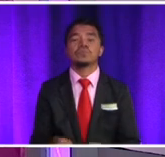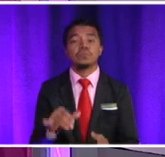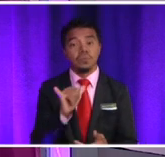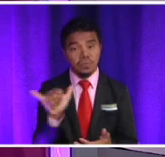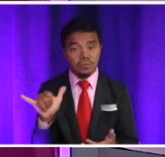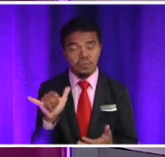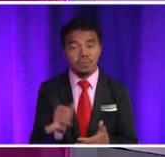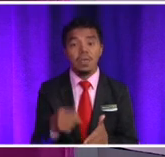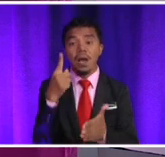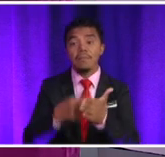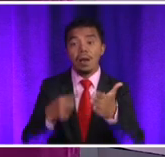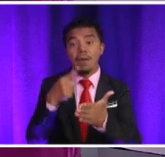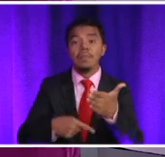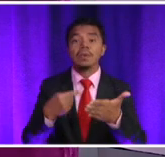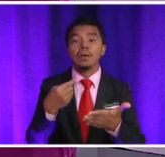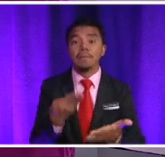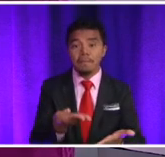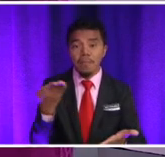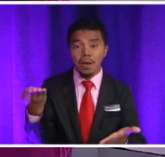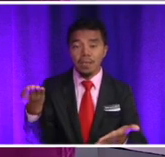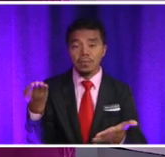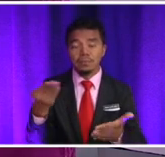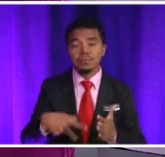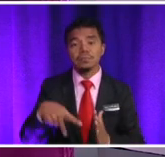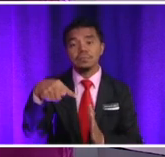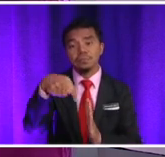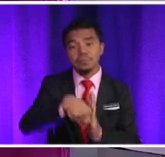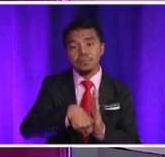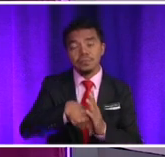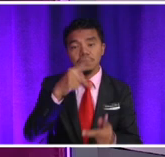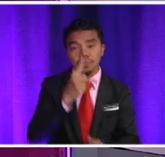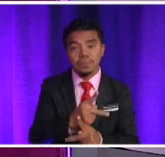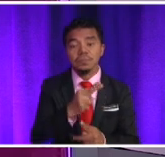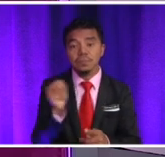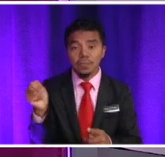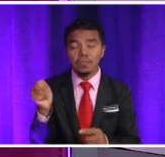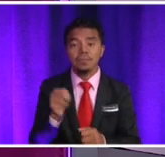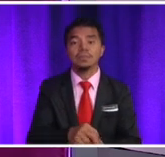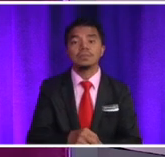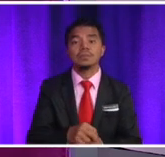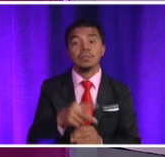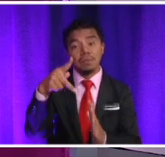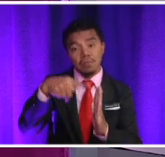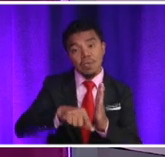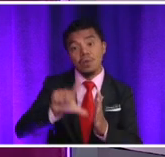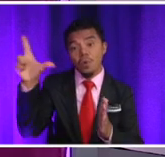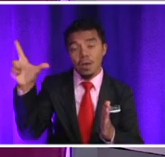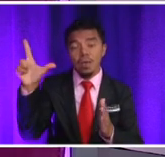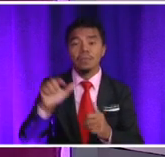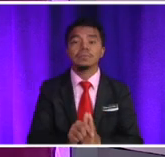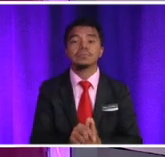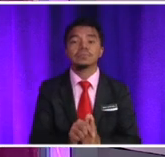apa-apa produk apa-apa penghematan yang daripada pengeluar Oke